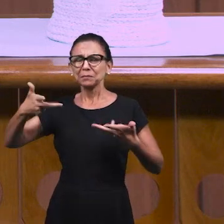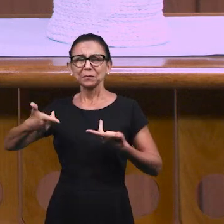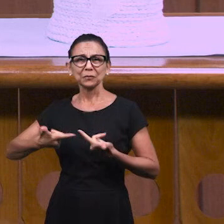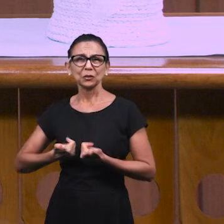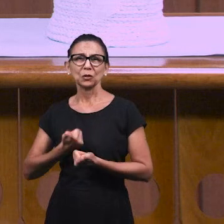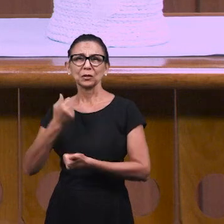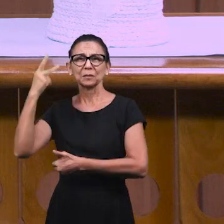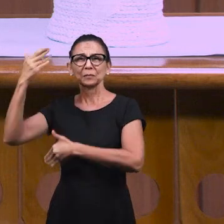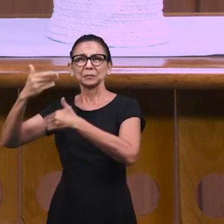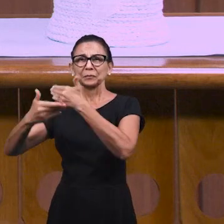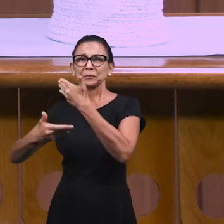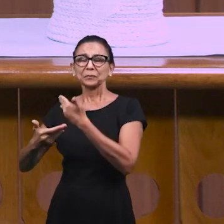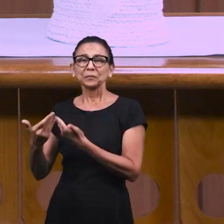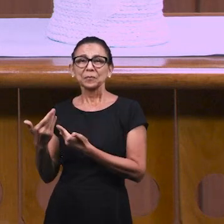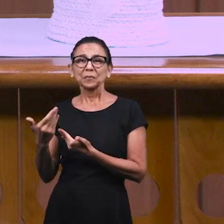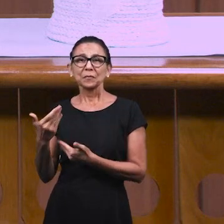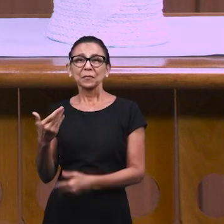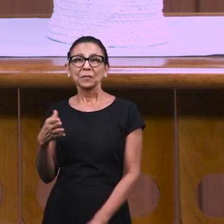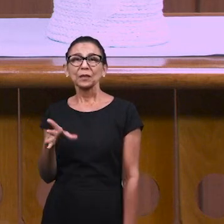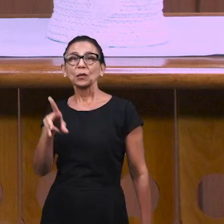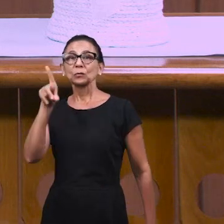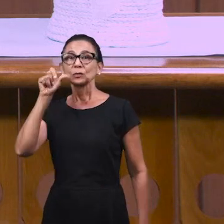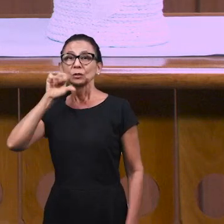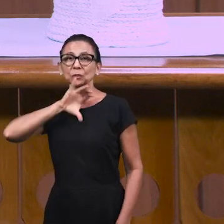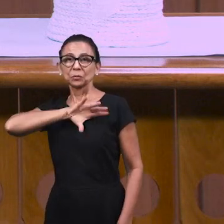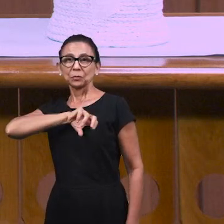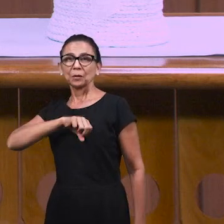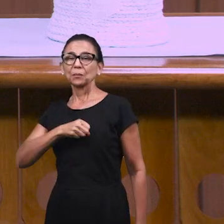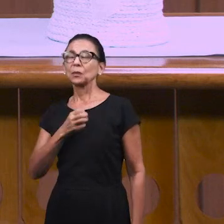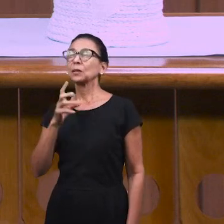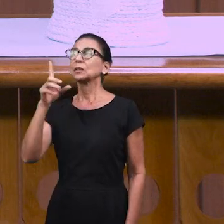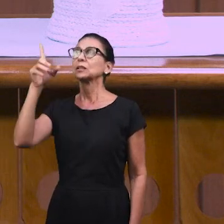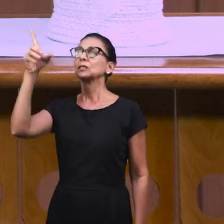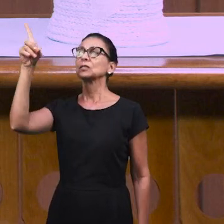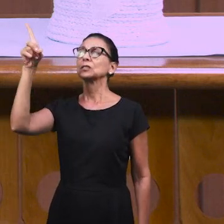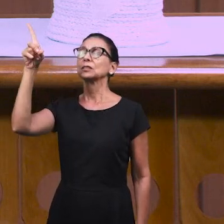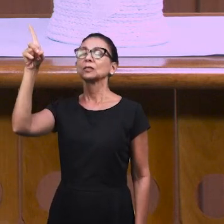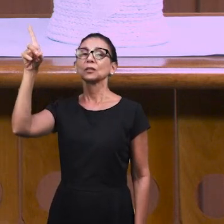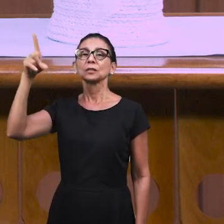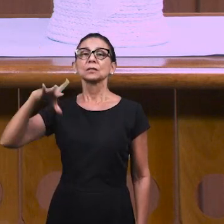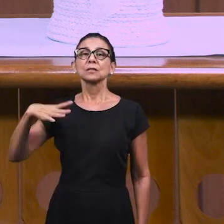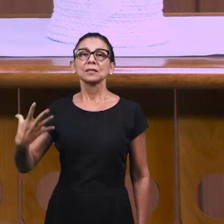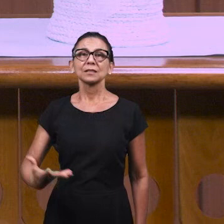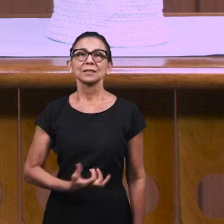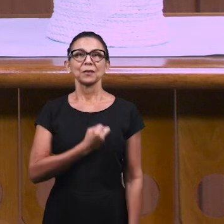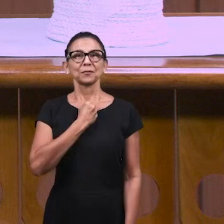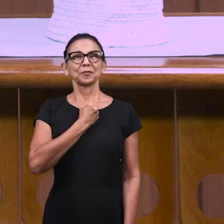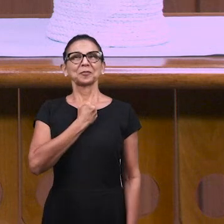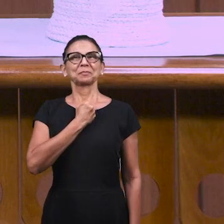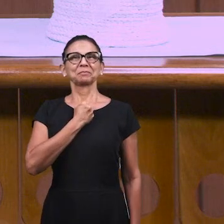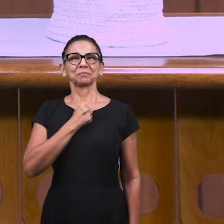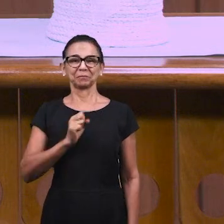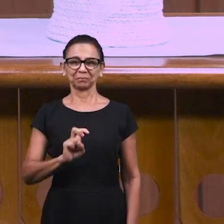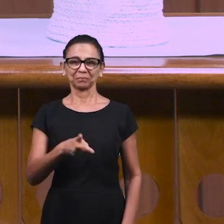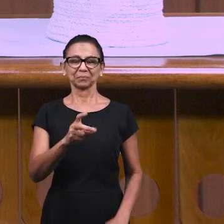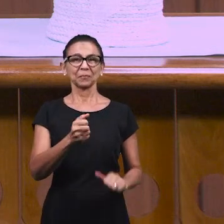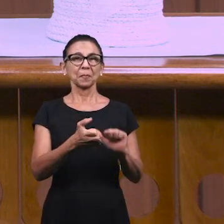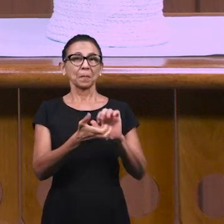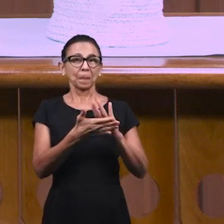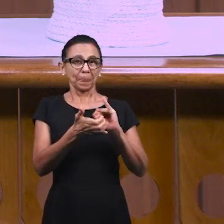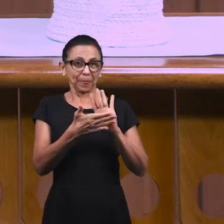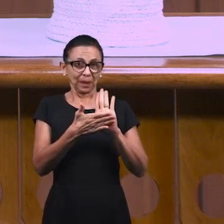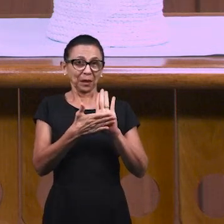avec lui. L'amour de Dieu nous a touchés. L'amour de Dieu est arrivé à chacun de nous. Nous